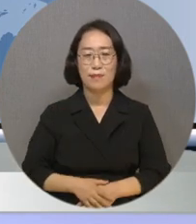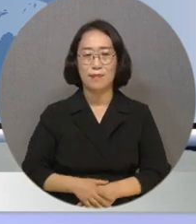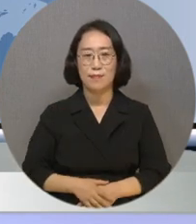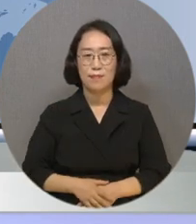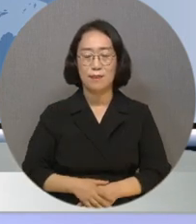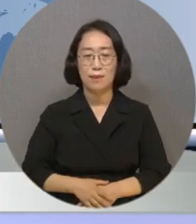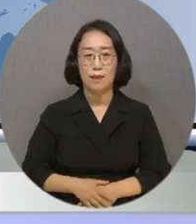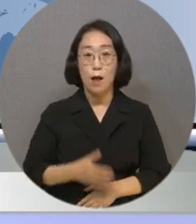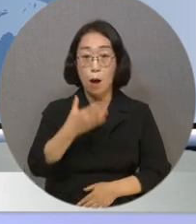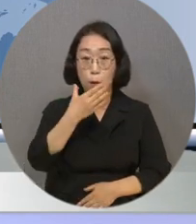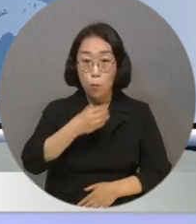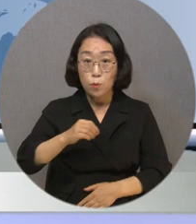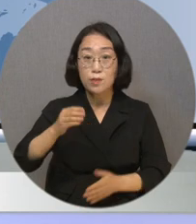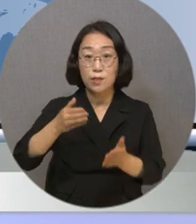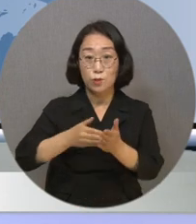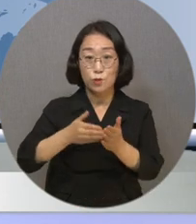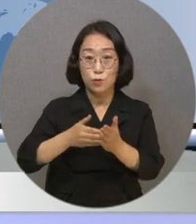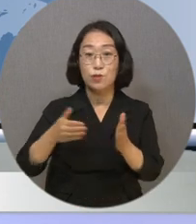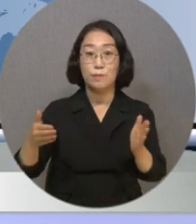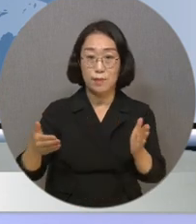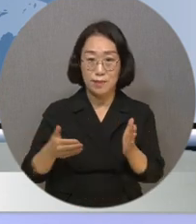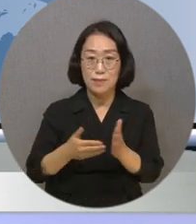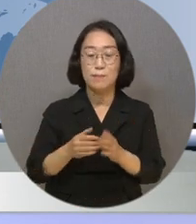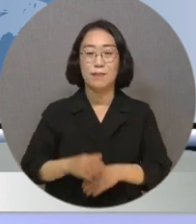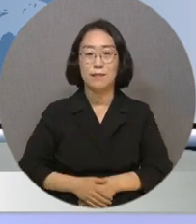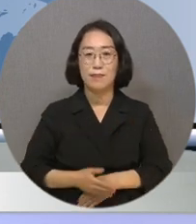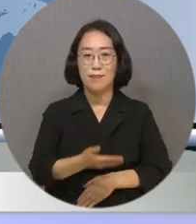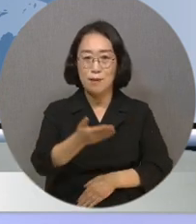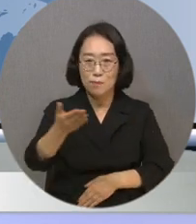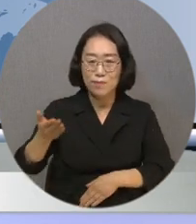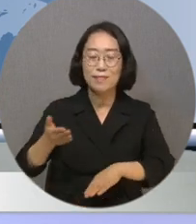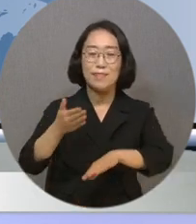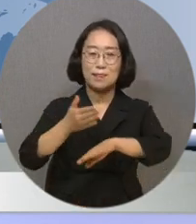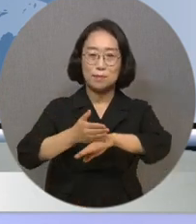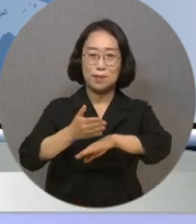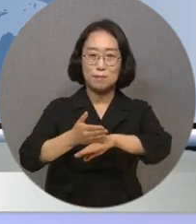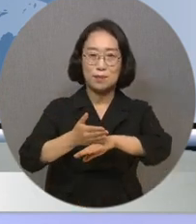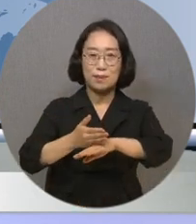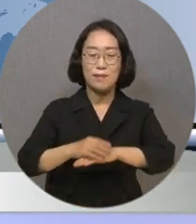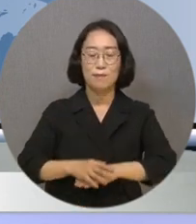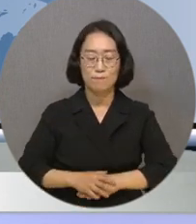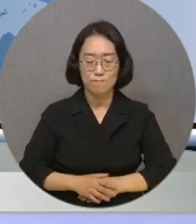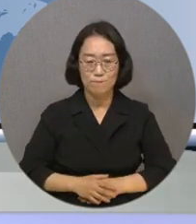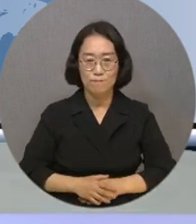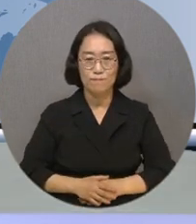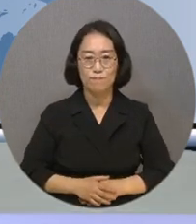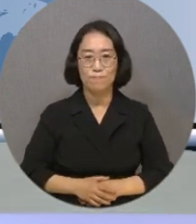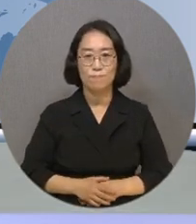이상 WBC 복지TV 뉴스 24를 마칩니다. 시청해주신 여러분 고맙습니다.